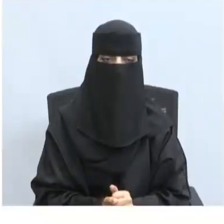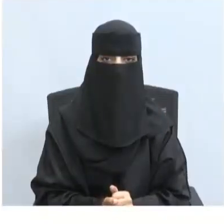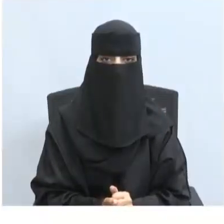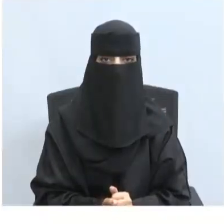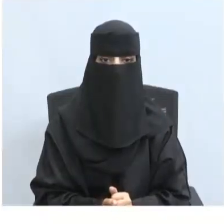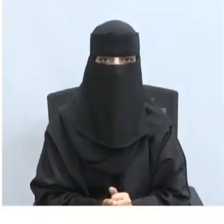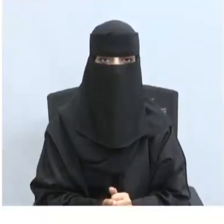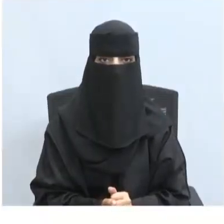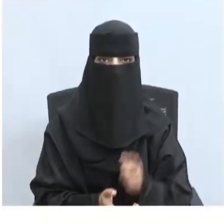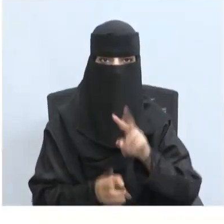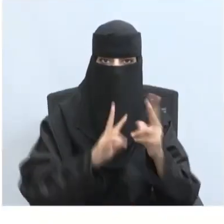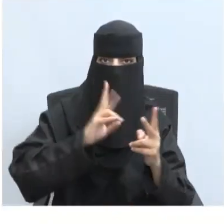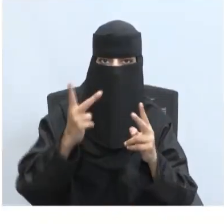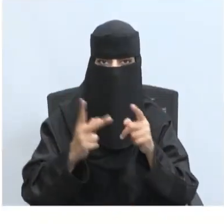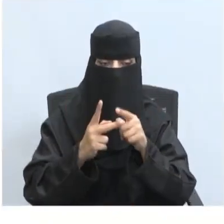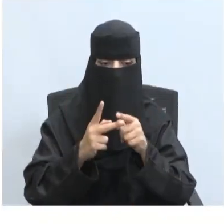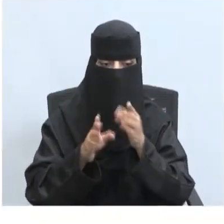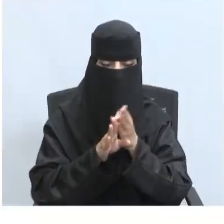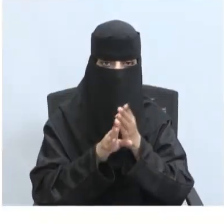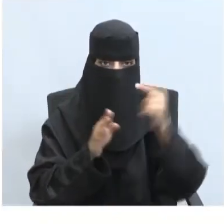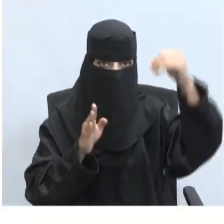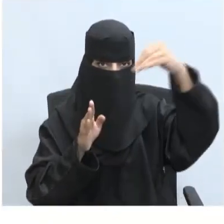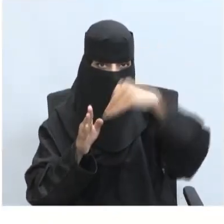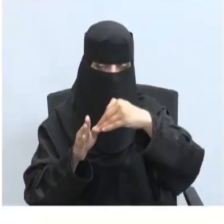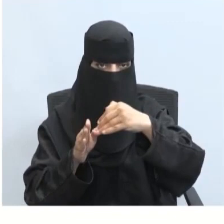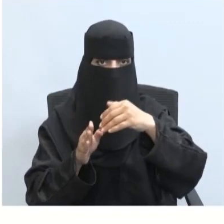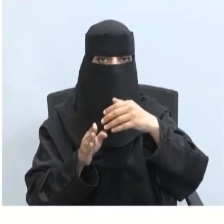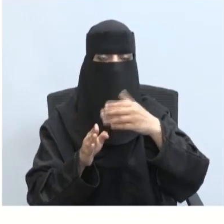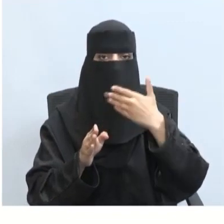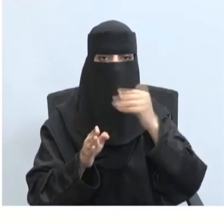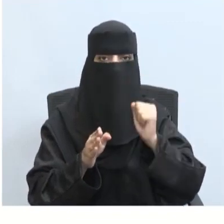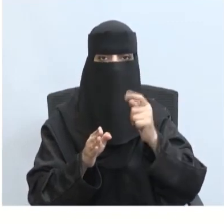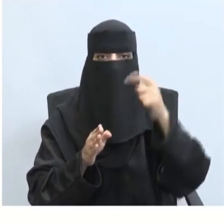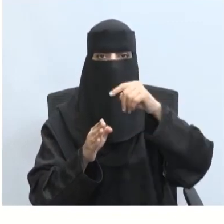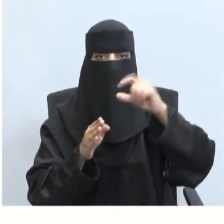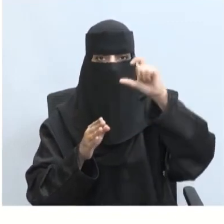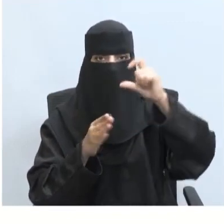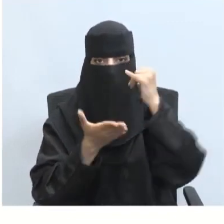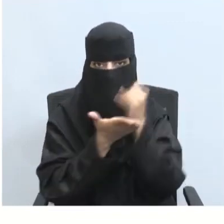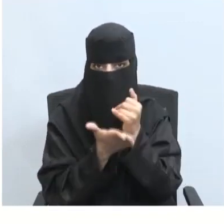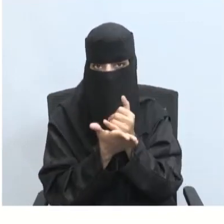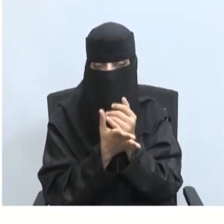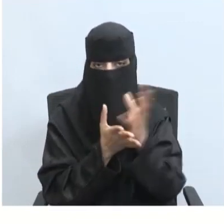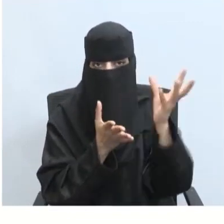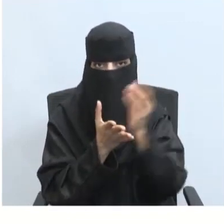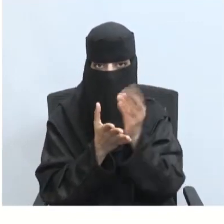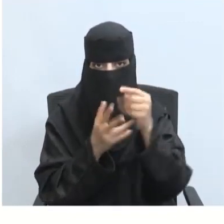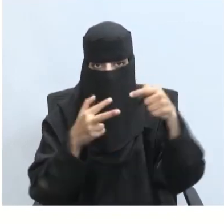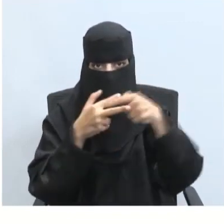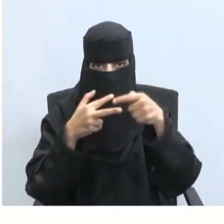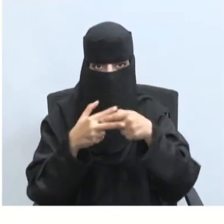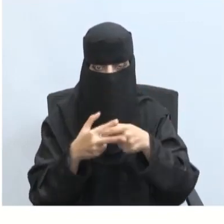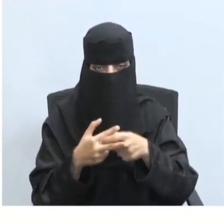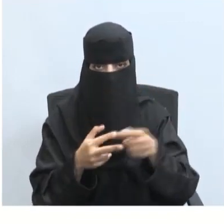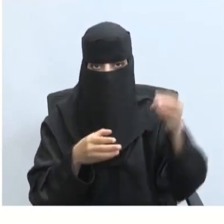البعيده الفرق بين معاملي انكسار الهواء والقرنيه هو المسؤول عن تجميع الضوء في